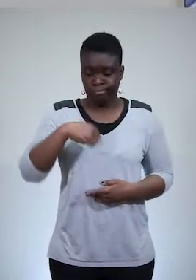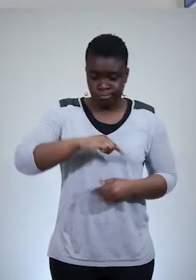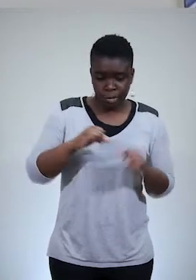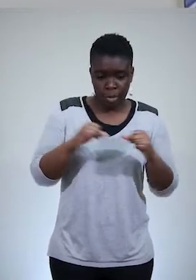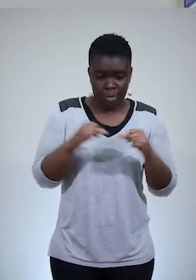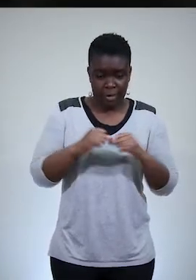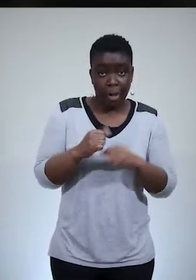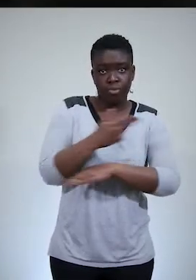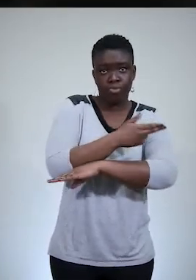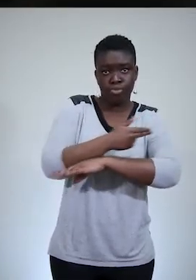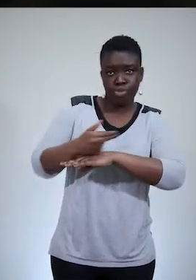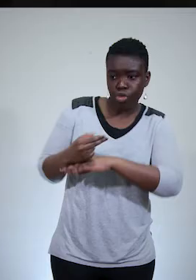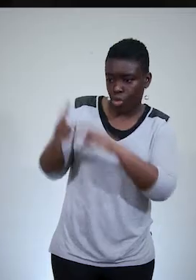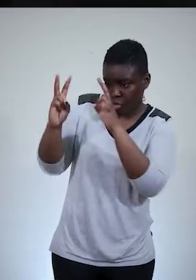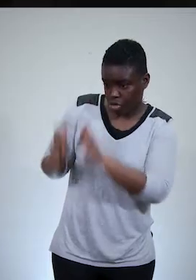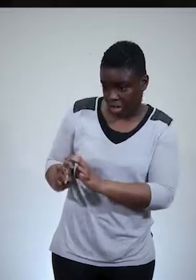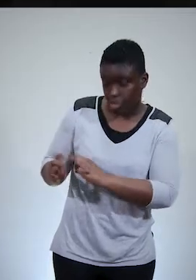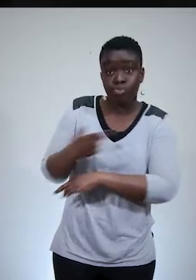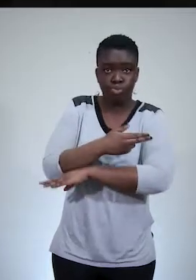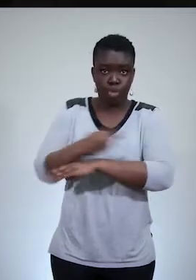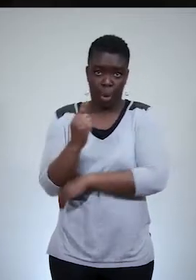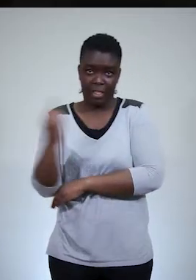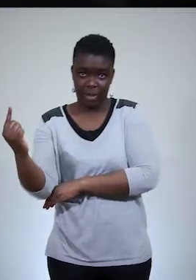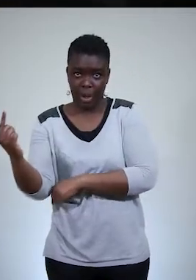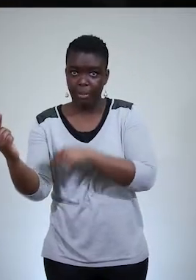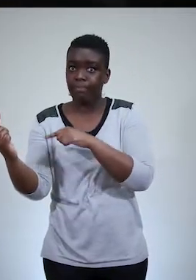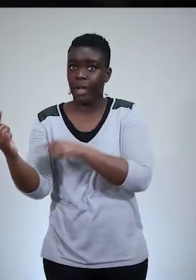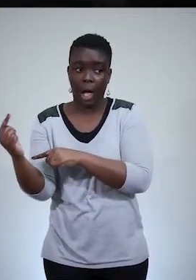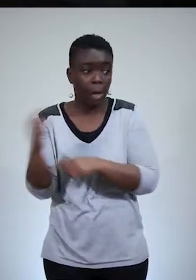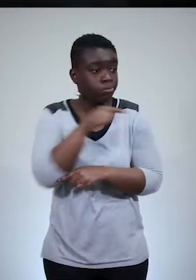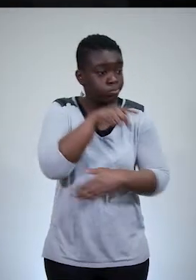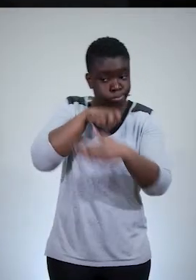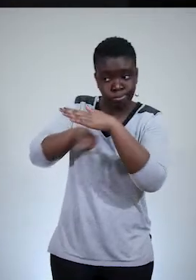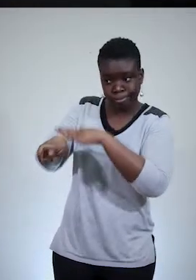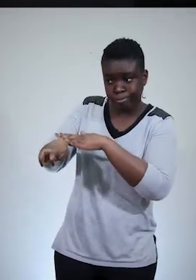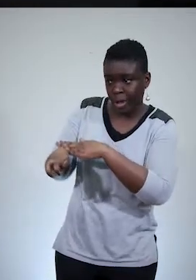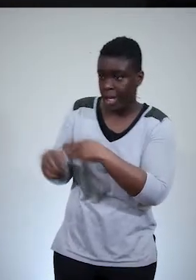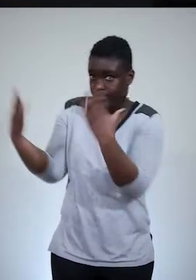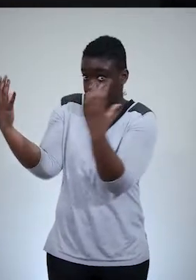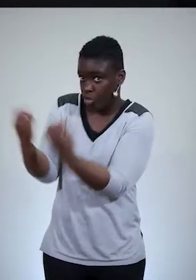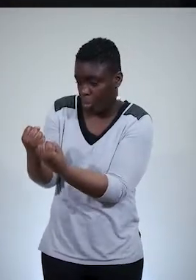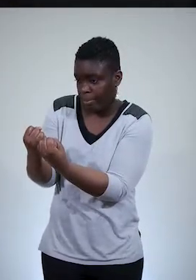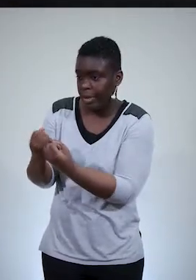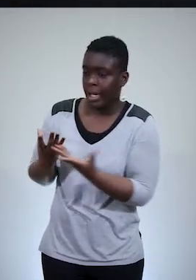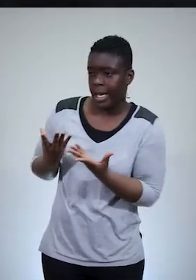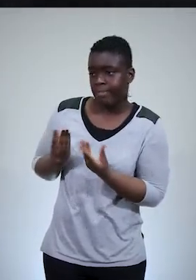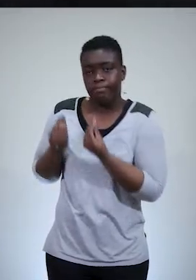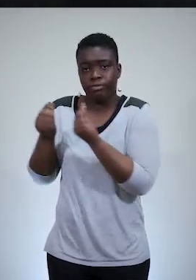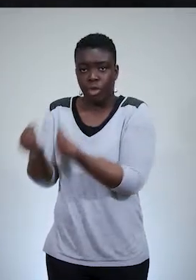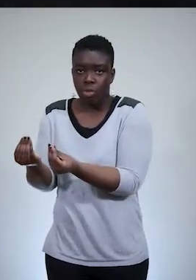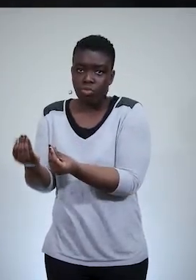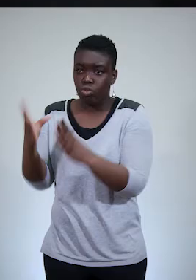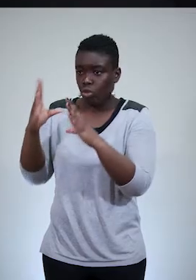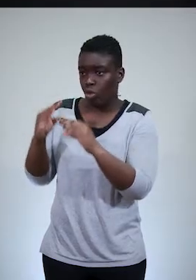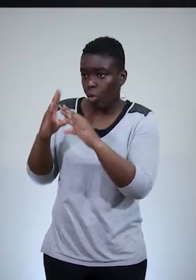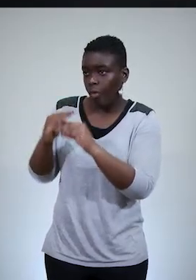avait besoin donc, d'outils pour l'aider dans le cadre de son intégration et pour adapter effectivement son poste. Donc Aminata nous a